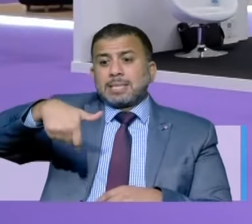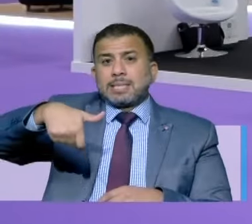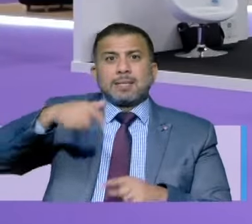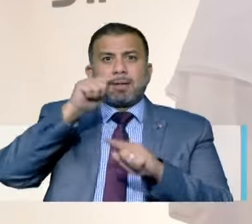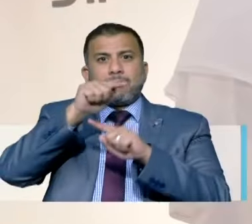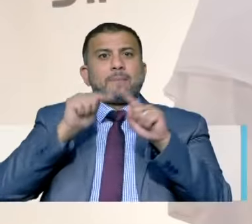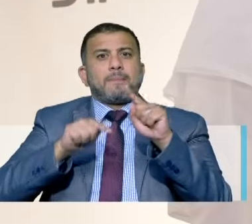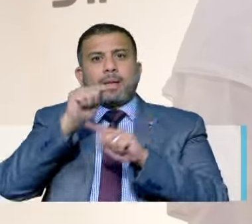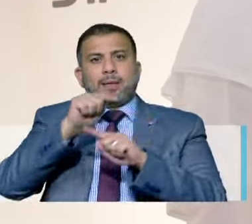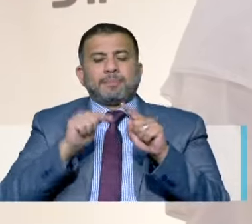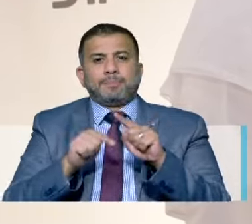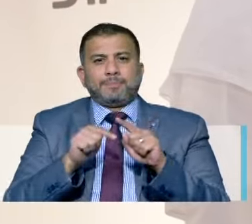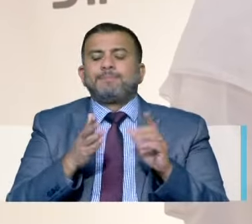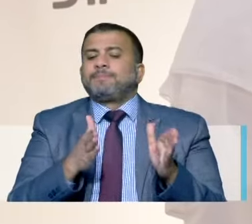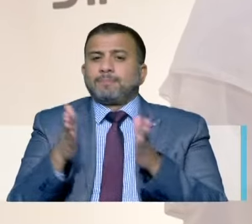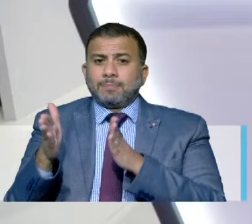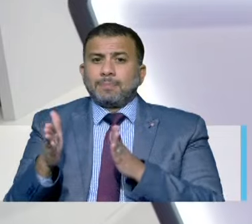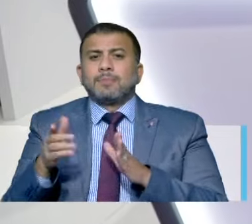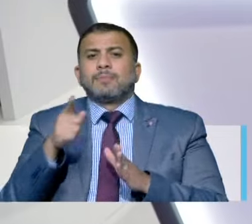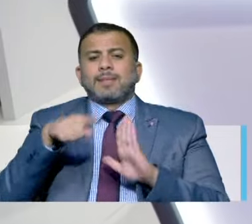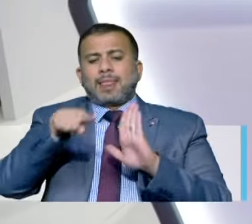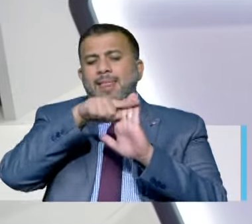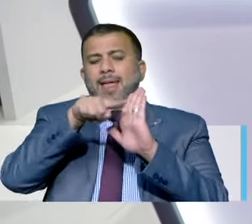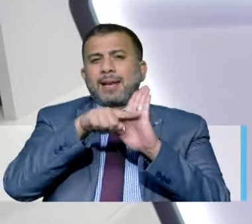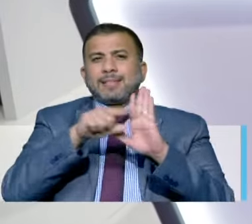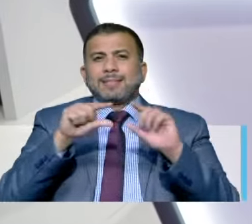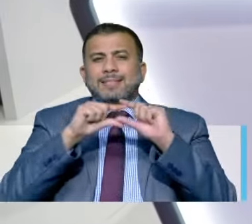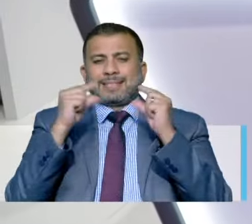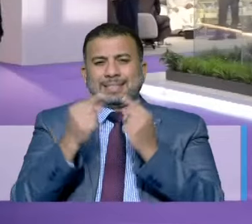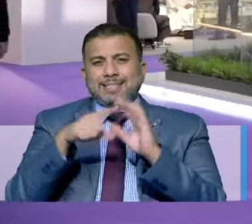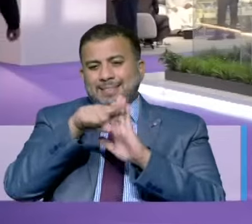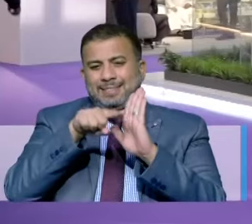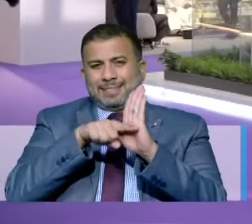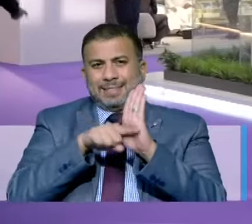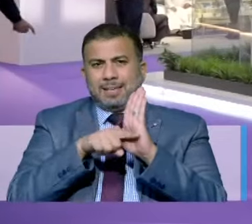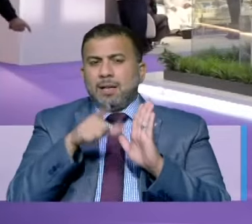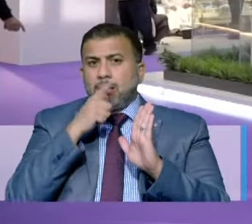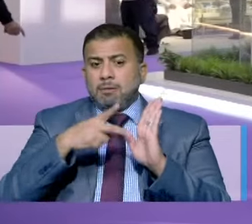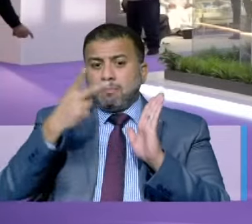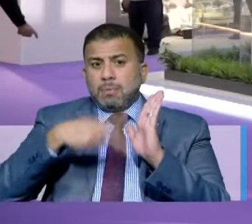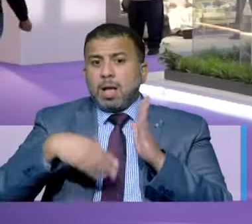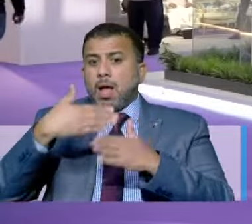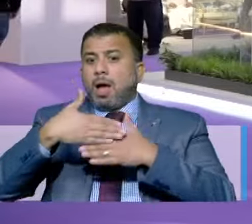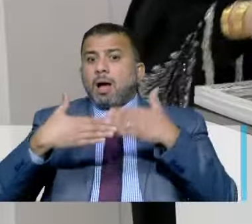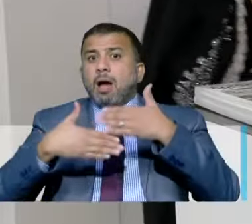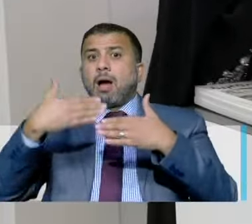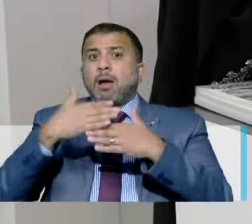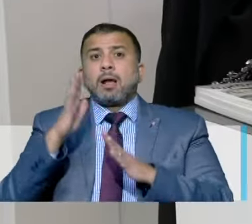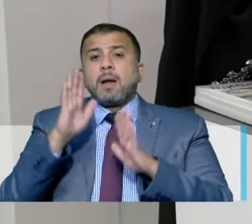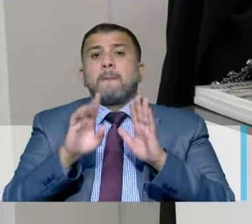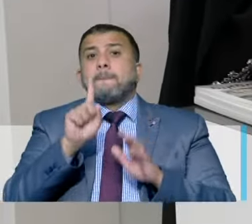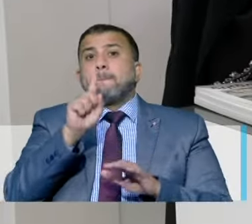60%. من جانبها سجلت دائرة التسجيل العقاري بالشارقة صفقات عقارية بلغت